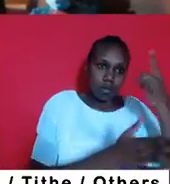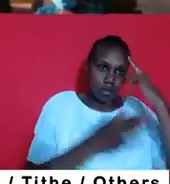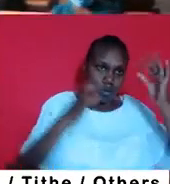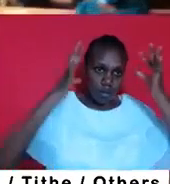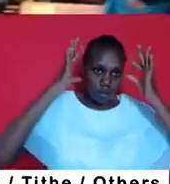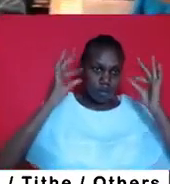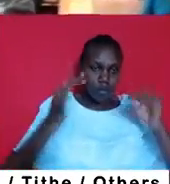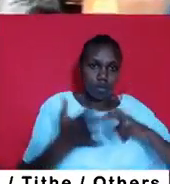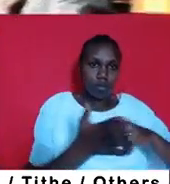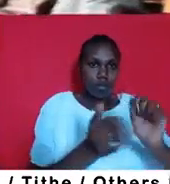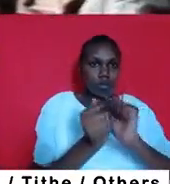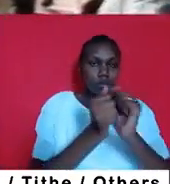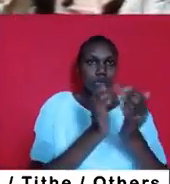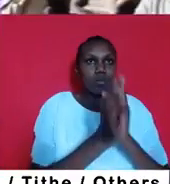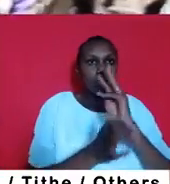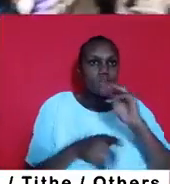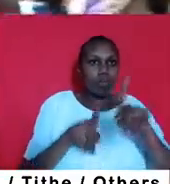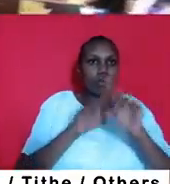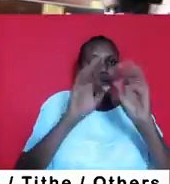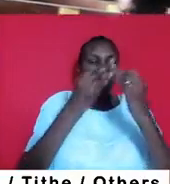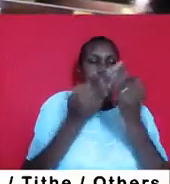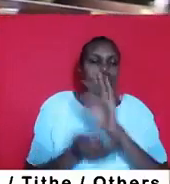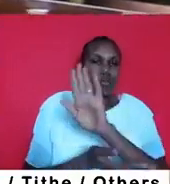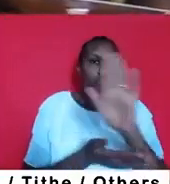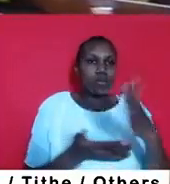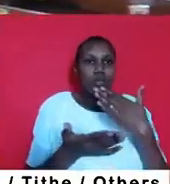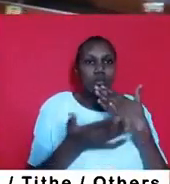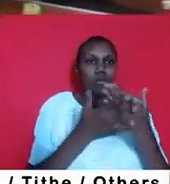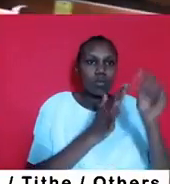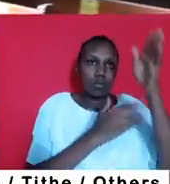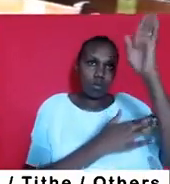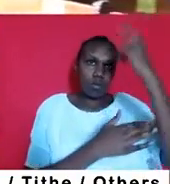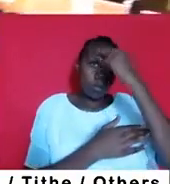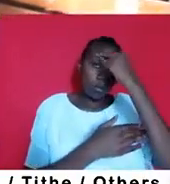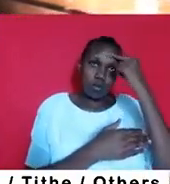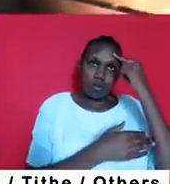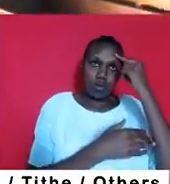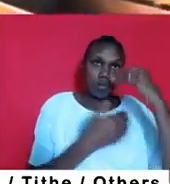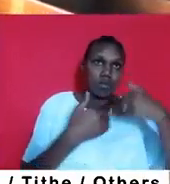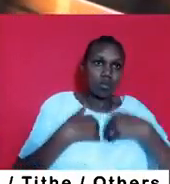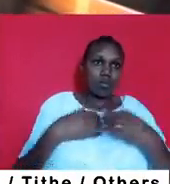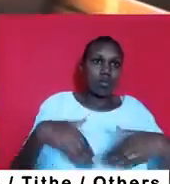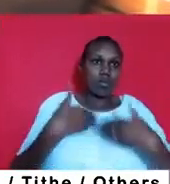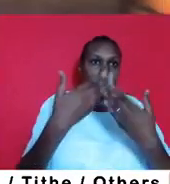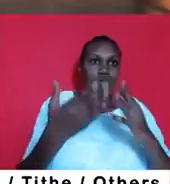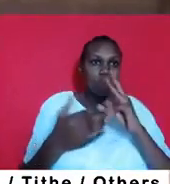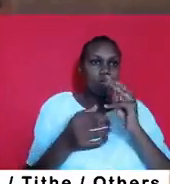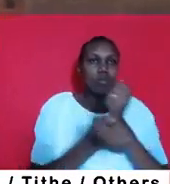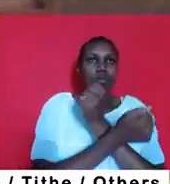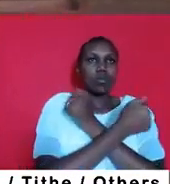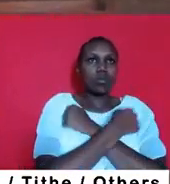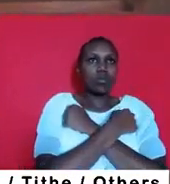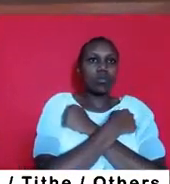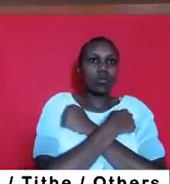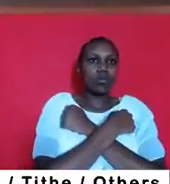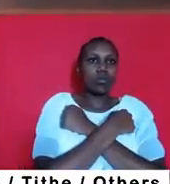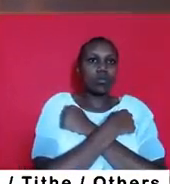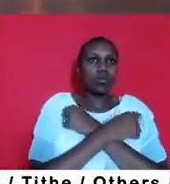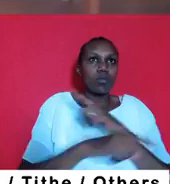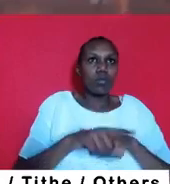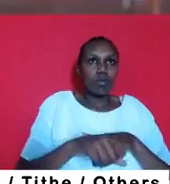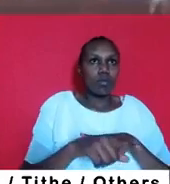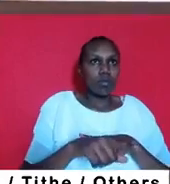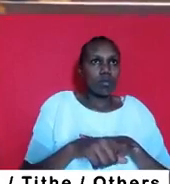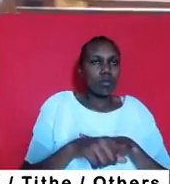pamoja nao na familia zao. Asante Baba kwa sababu kwa umewapa upendo katika roho zao,